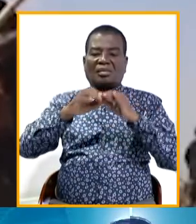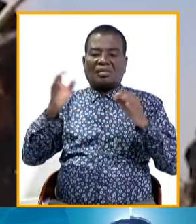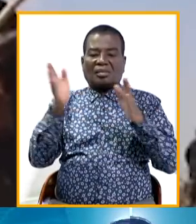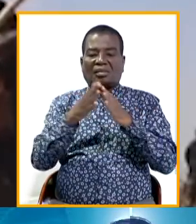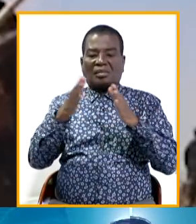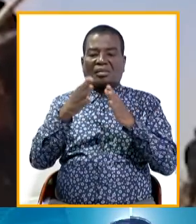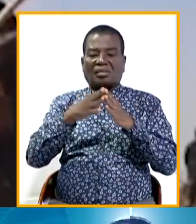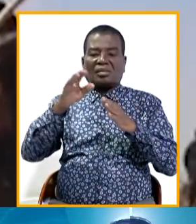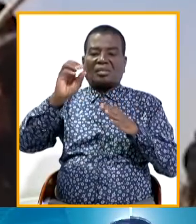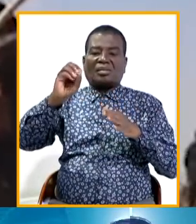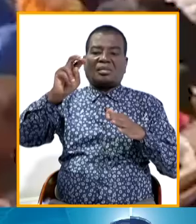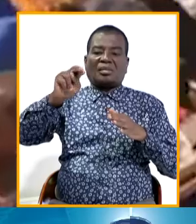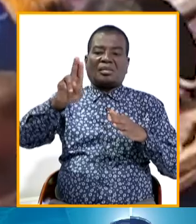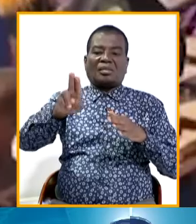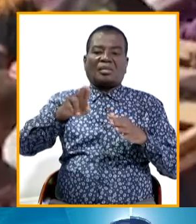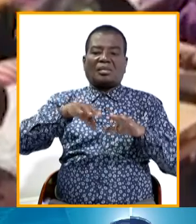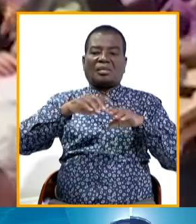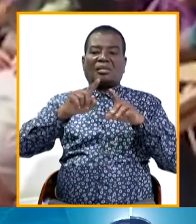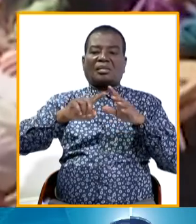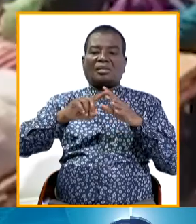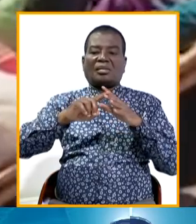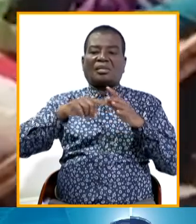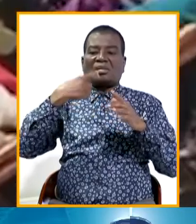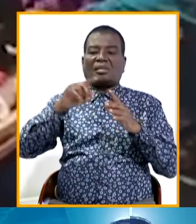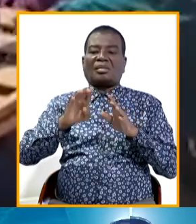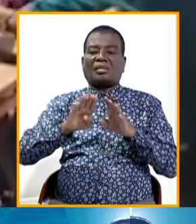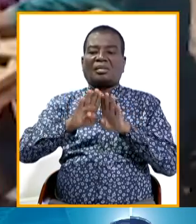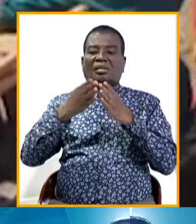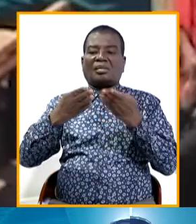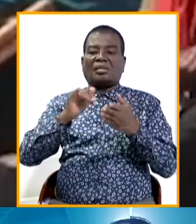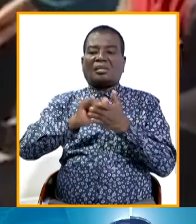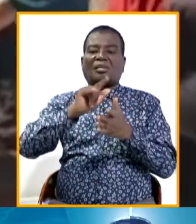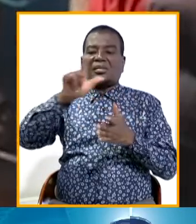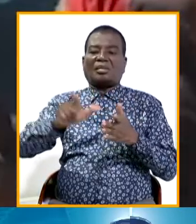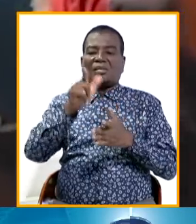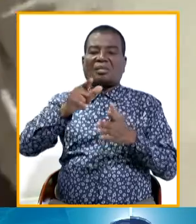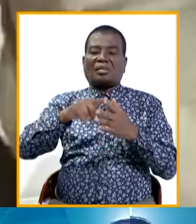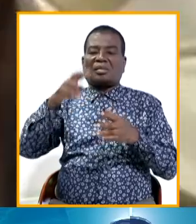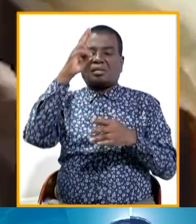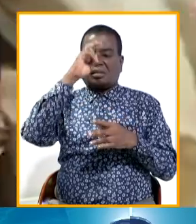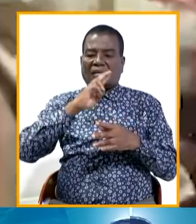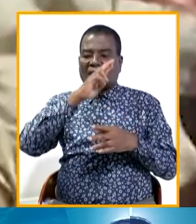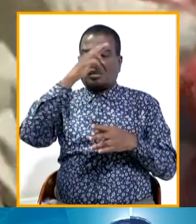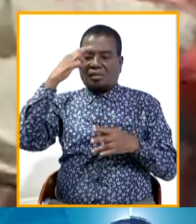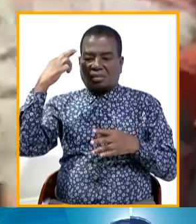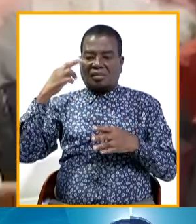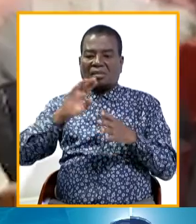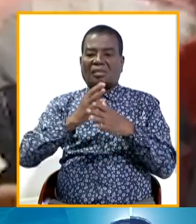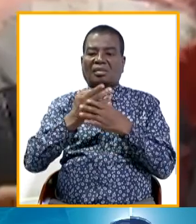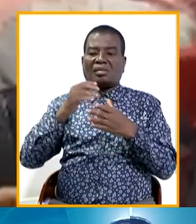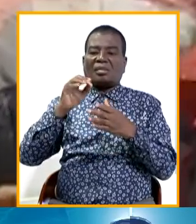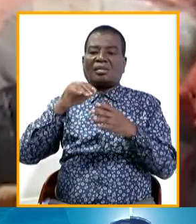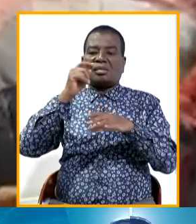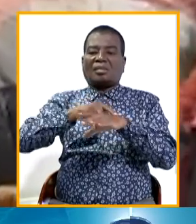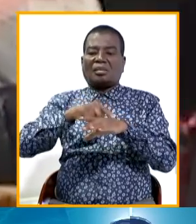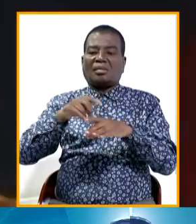les systèmes alimentaires qui s'ouvre ce lundi à Rome. Tous les acteurs qui interviennent entre le moment où un aliment est produit et celui